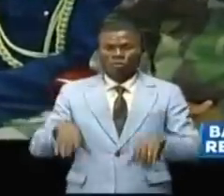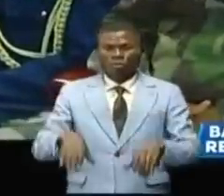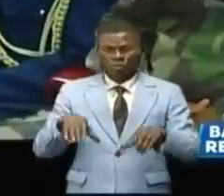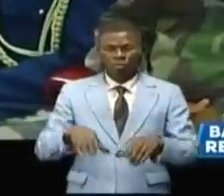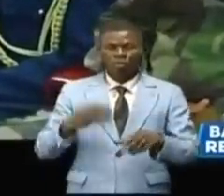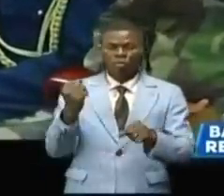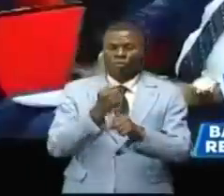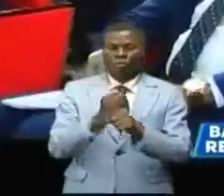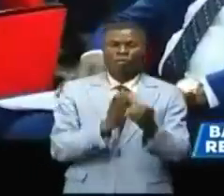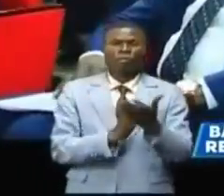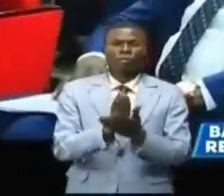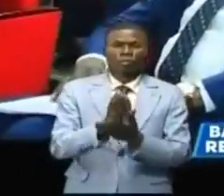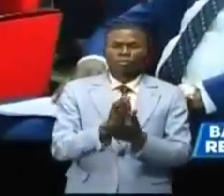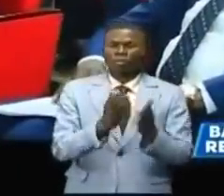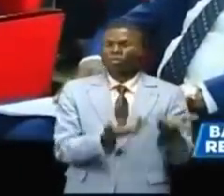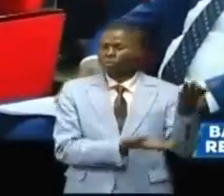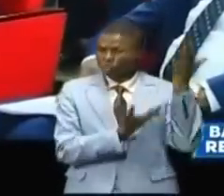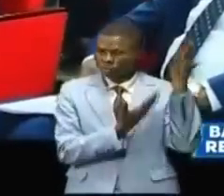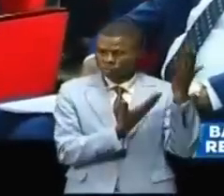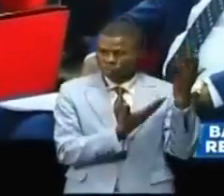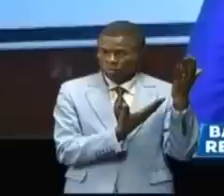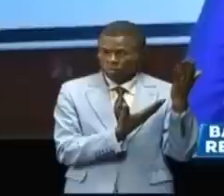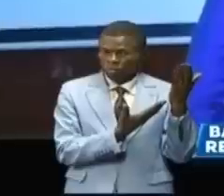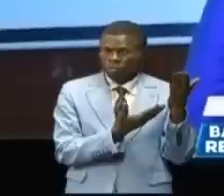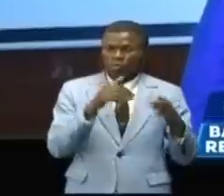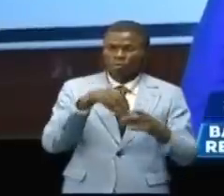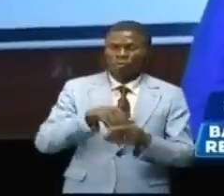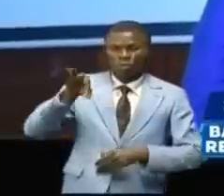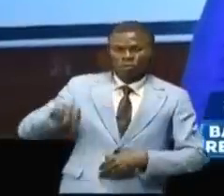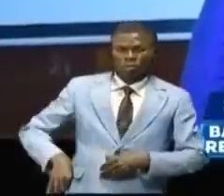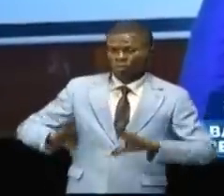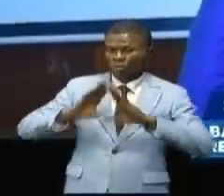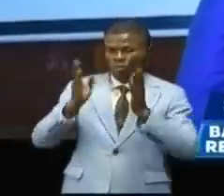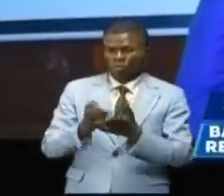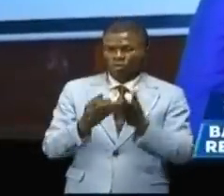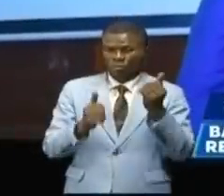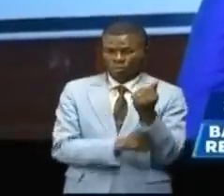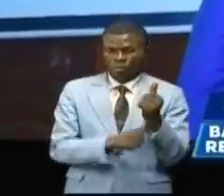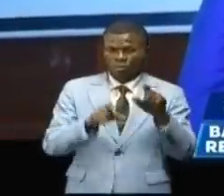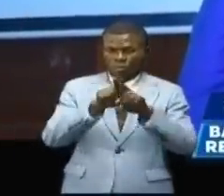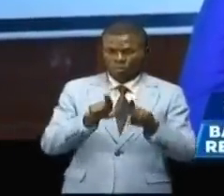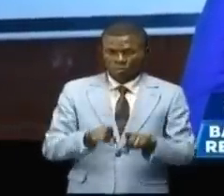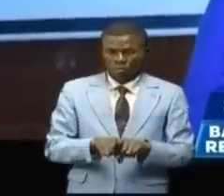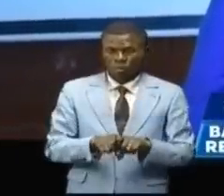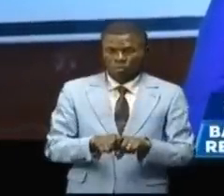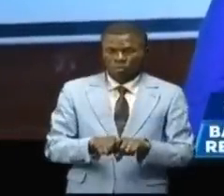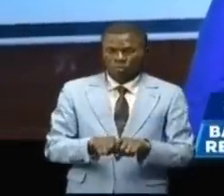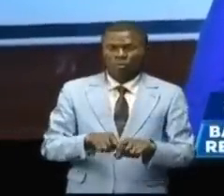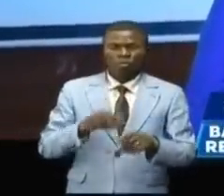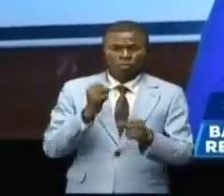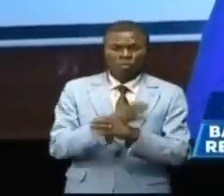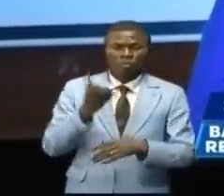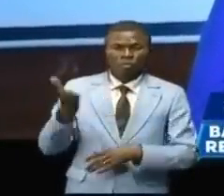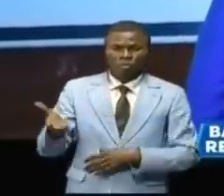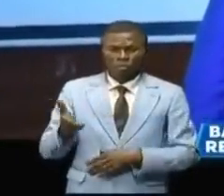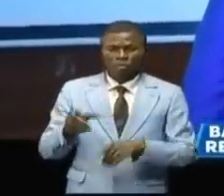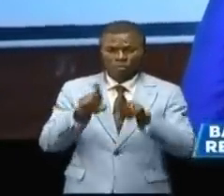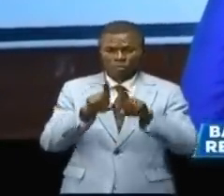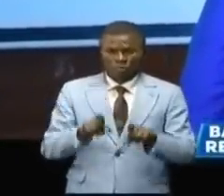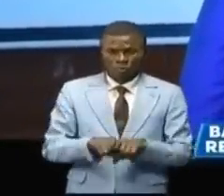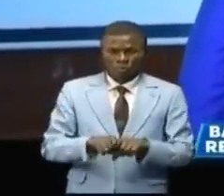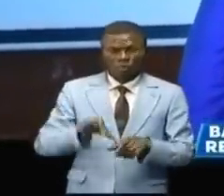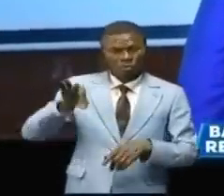rôle salvateur tant dans l'intérêt de tous qu'il fait déjà que dans son